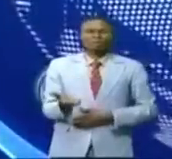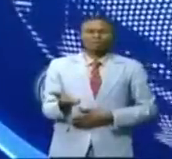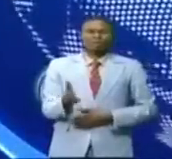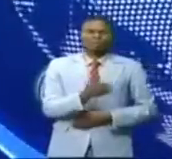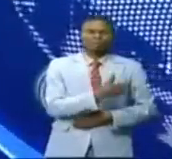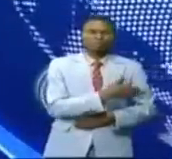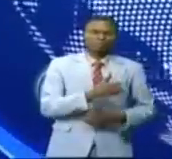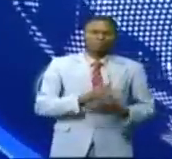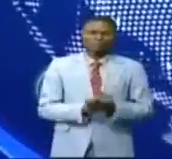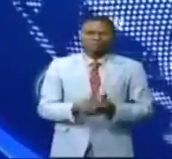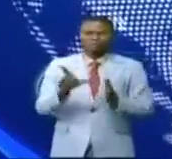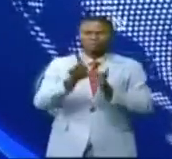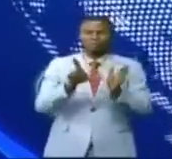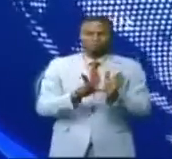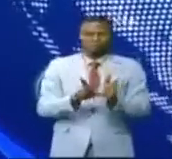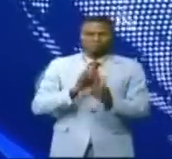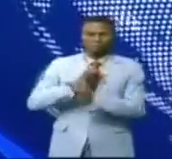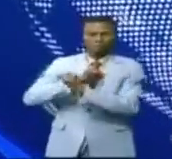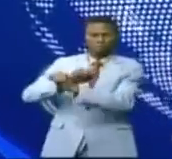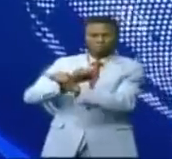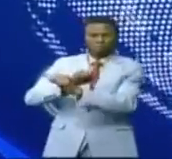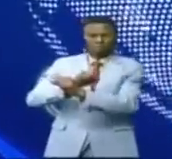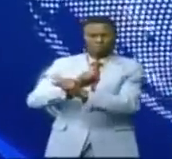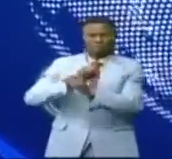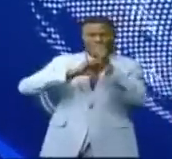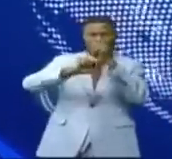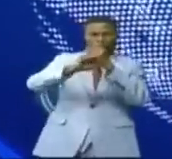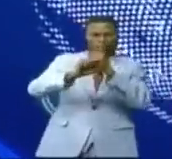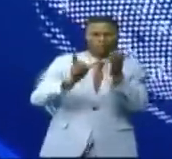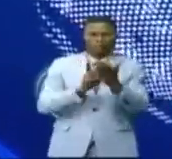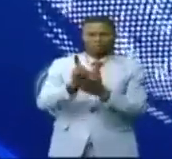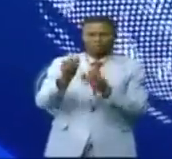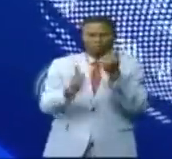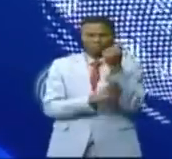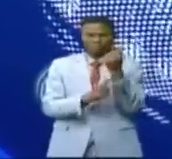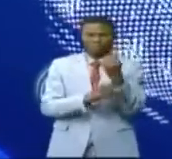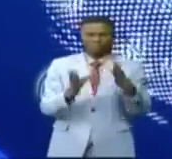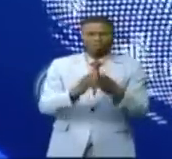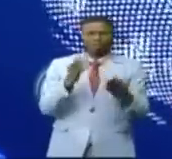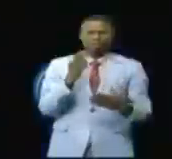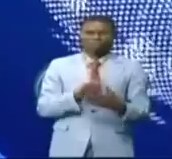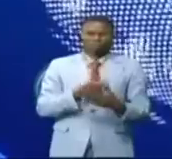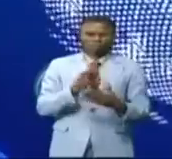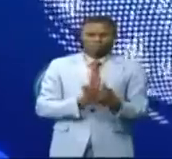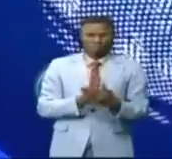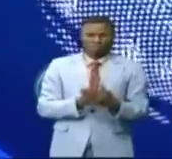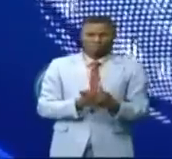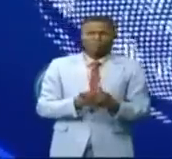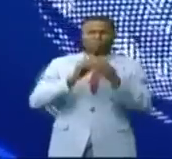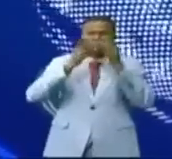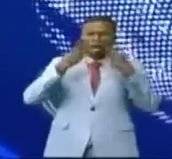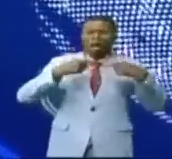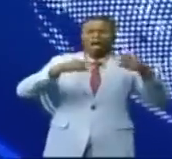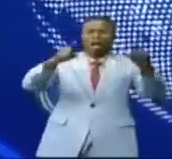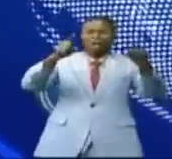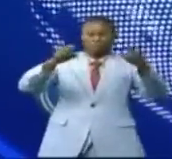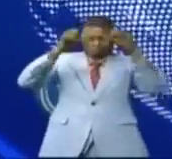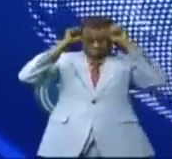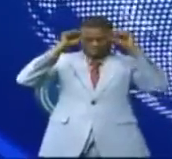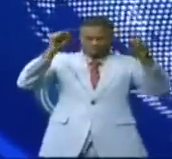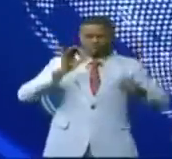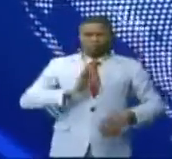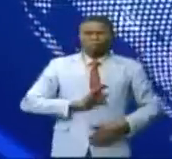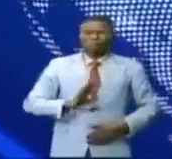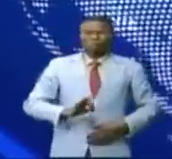la loi sur la protection et promotion de droits des personnes vivant avec handicap finalement promulguée par le président de la